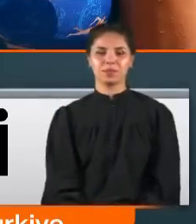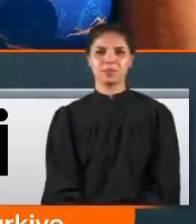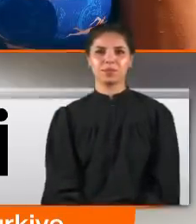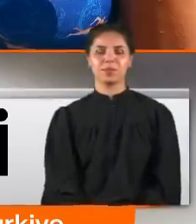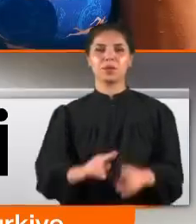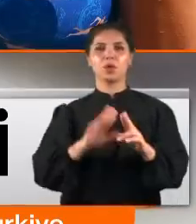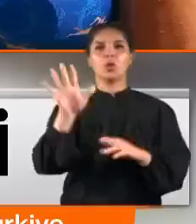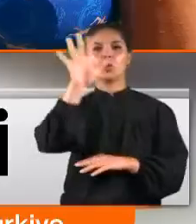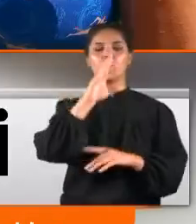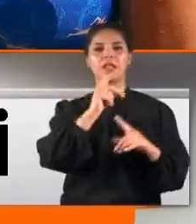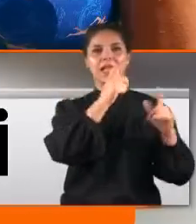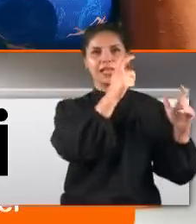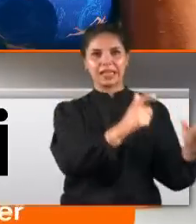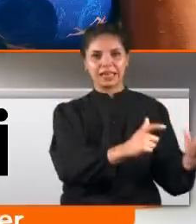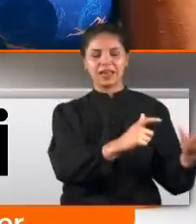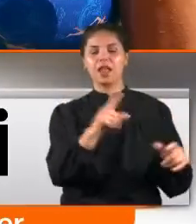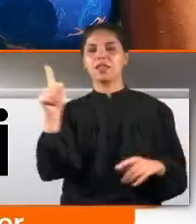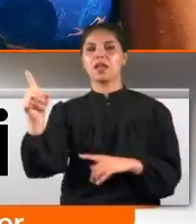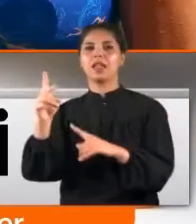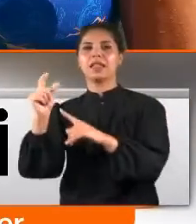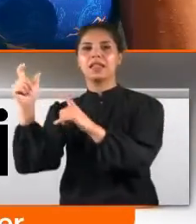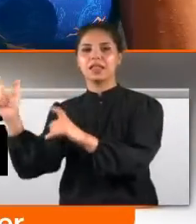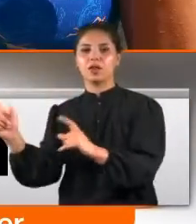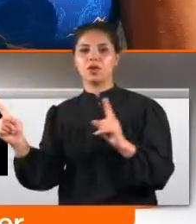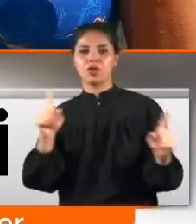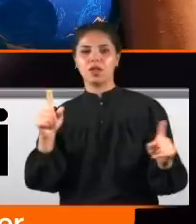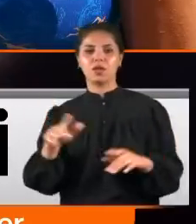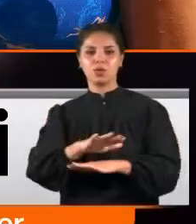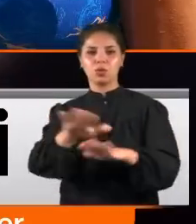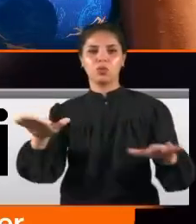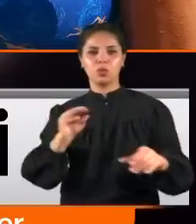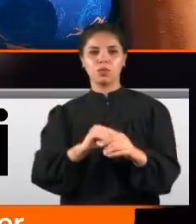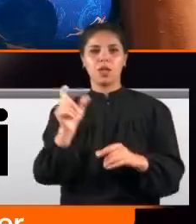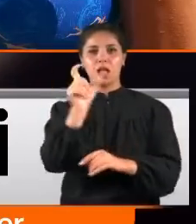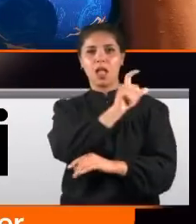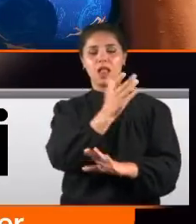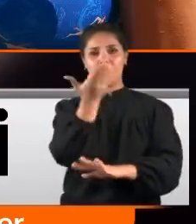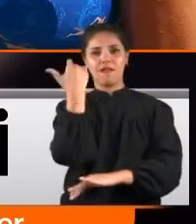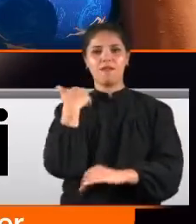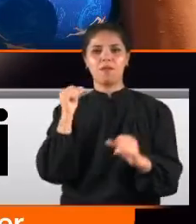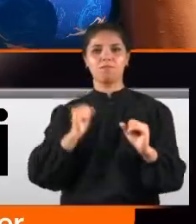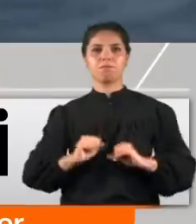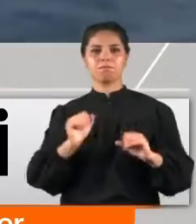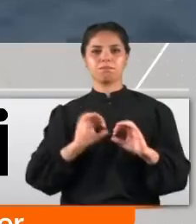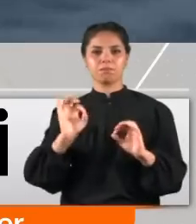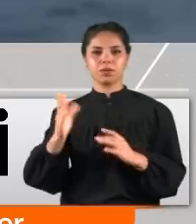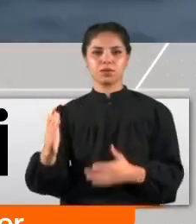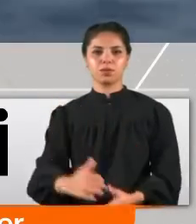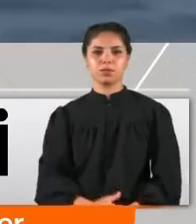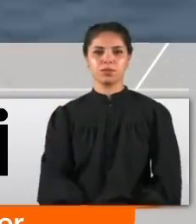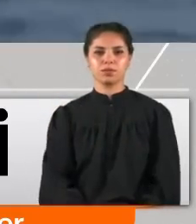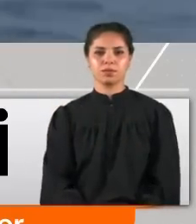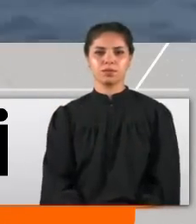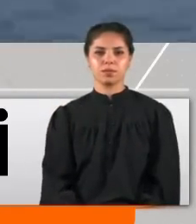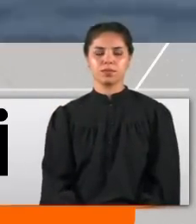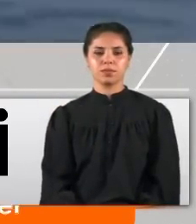Kuzey İrlanda ile İskoçya arasındaki Kuzey Kanalı'nı yüzerek geçmek için aylar öncesinden çalışmaya başladı. Soğuk suda olduğunuz